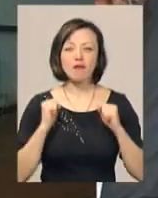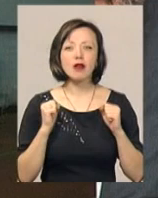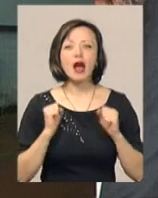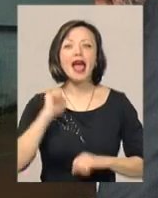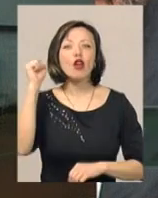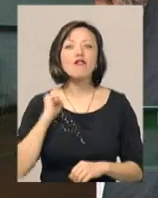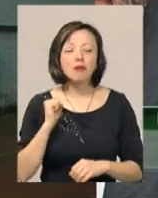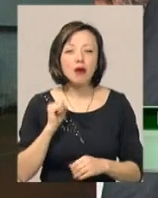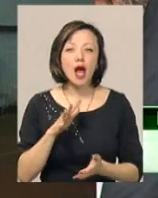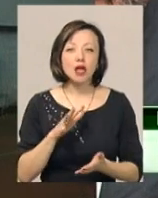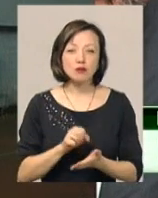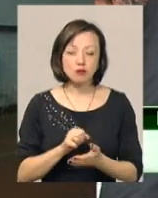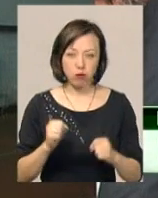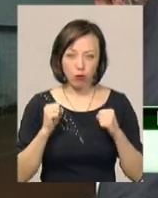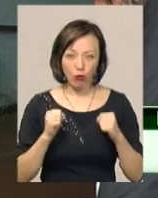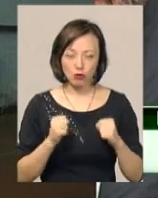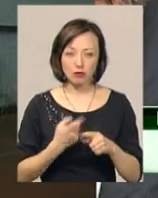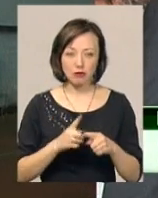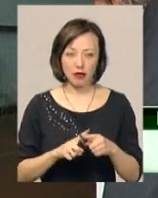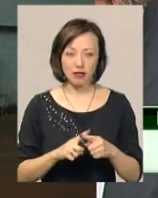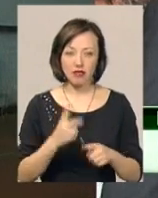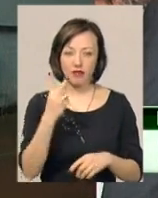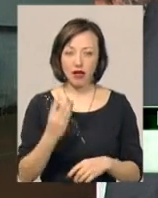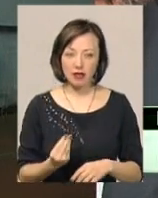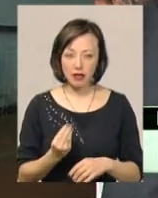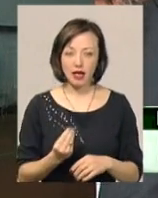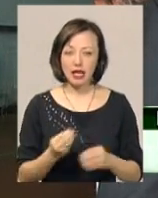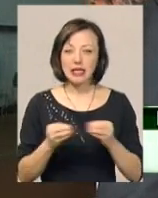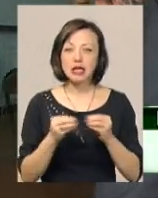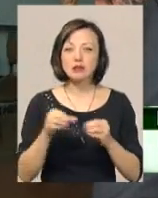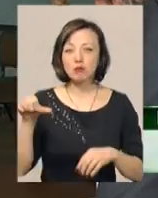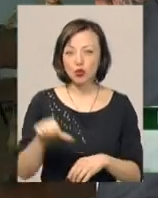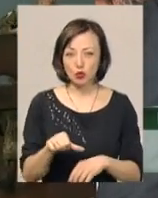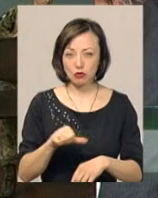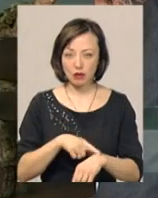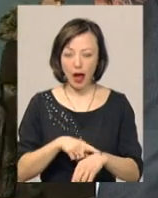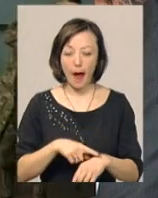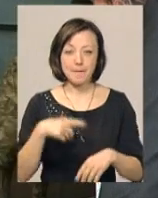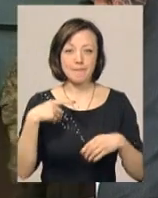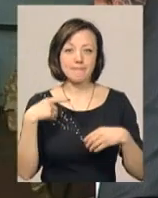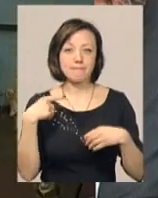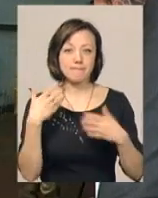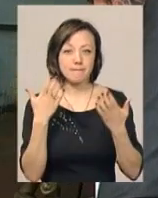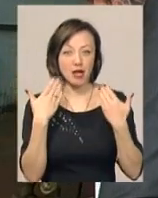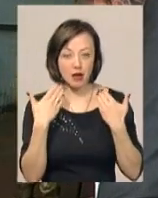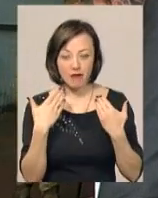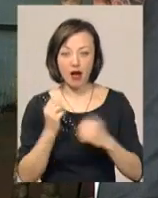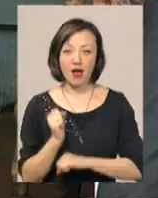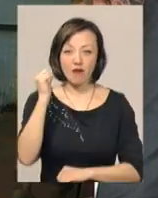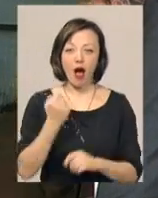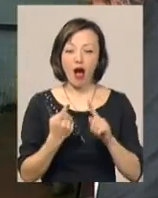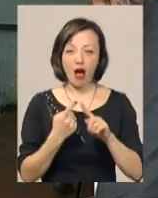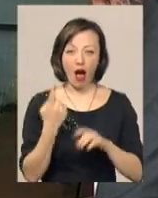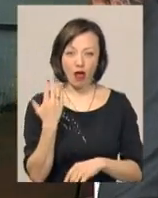Соревнування 2 дні. Перший день – двоєборство, толчок 2 гир в течение 10 минут. І після перерива – ривок 1 гири в